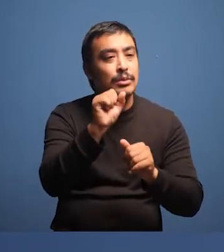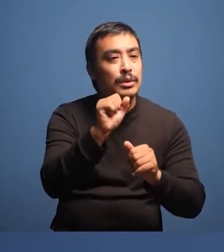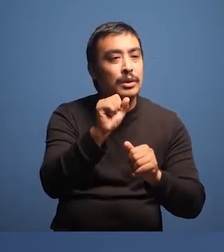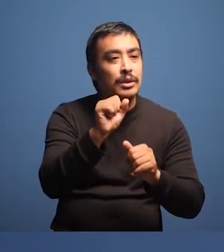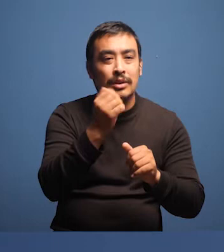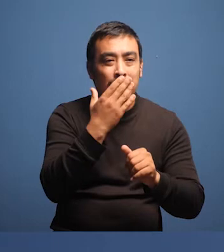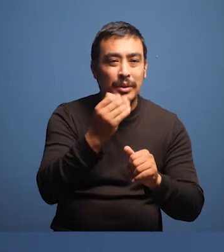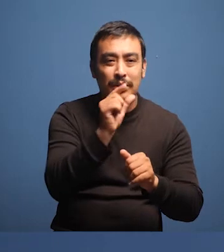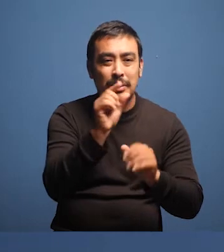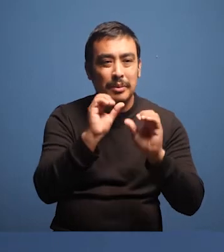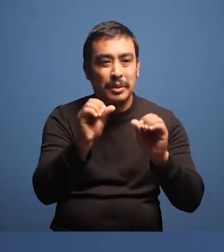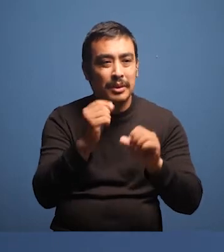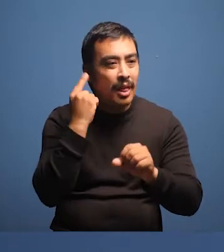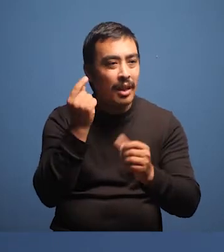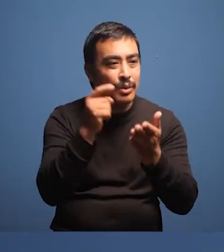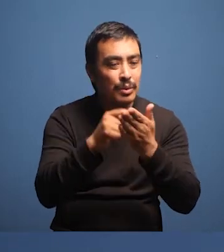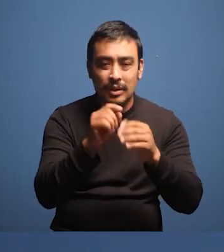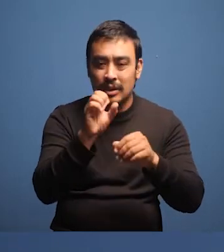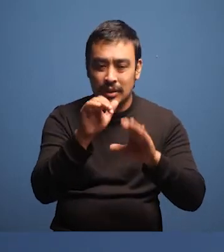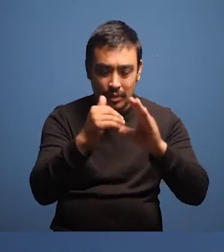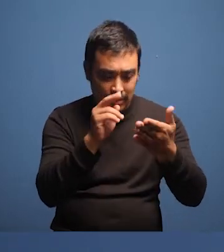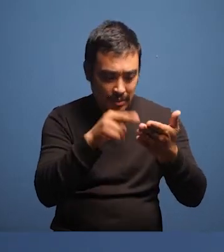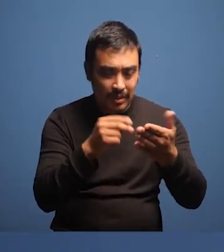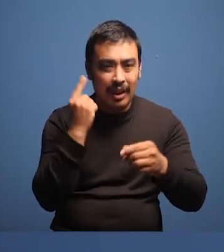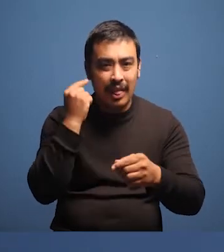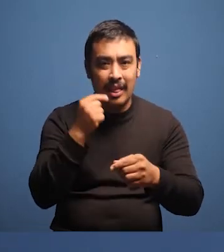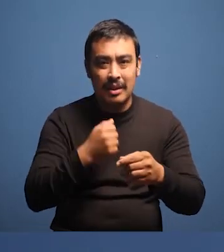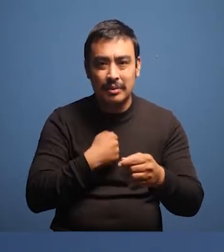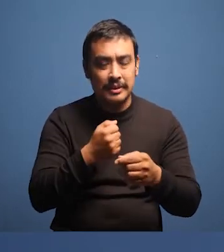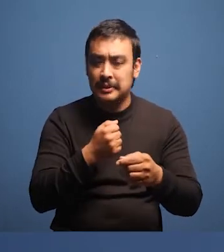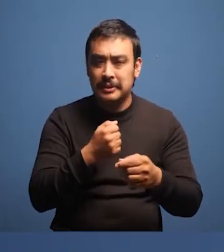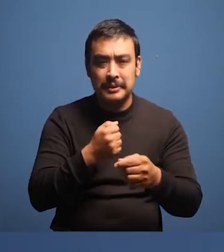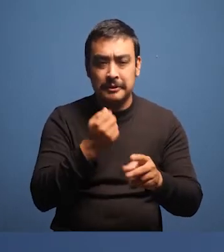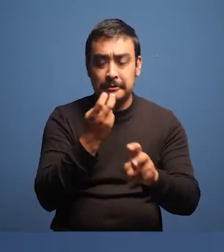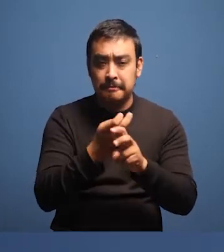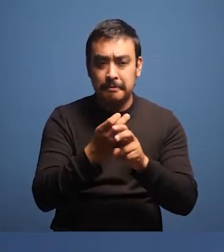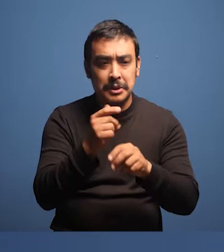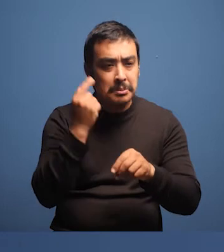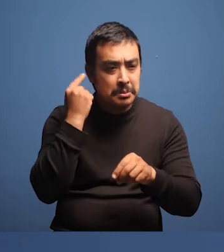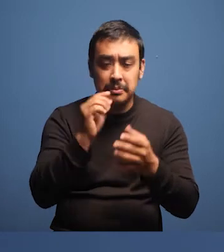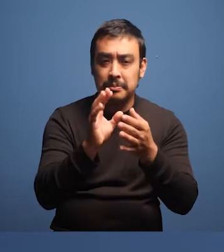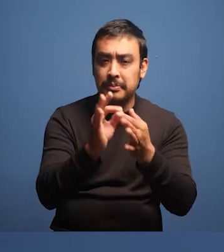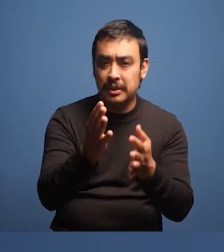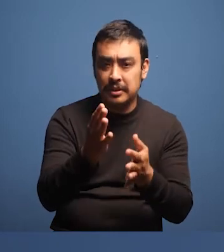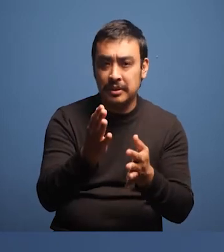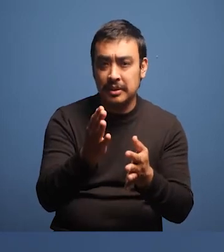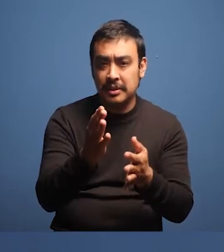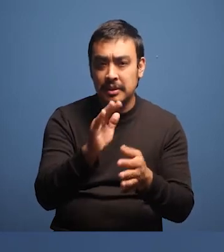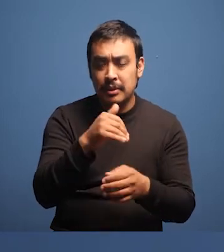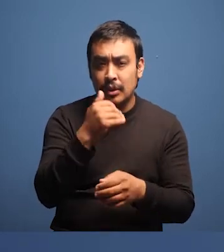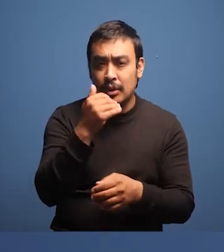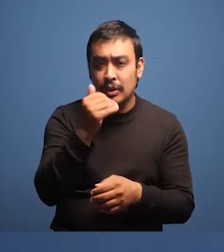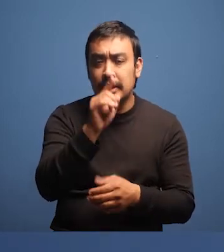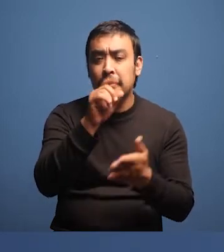गर्न थालेपछि इग्नोर गर्नु, सुरुमा म्यासेज भनेको इग्नोरै गर्नु पर्यो ताकि उहाँ आफै ट्र्याकमा आओस् भनेर। अब इग्नोर गर्दा पनि नभएपछि चाहिँ के भयो भन्दाखेरि चाहिँ एकचोटि